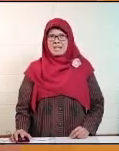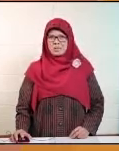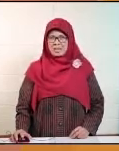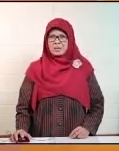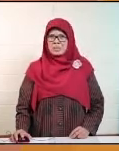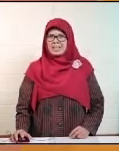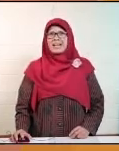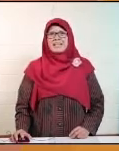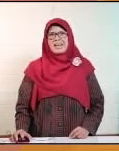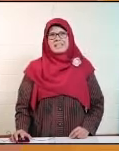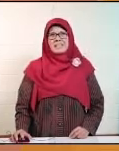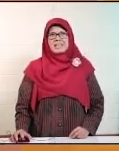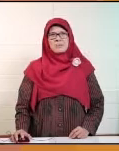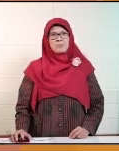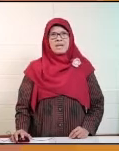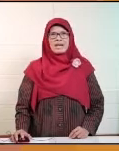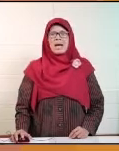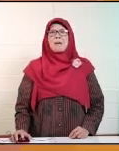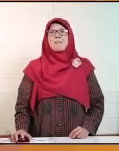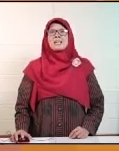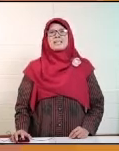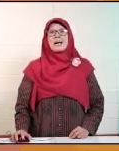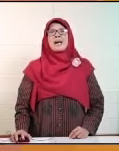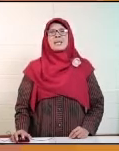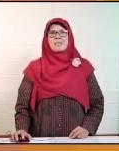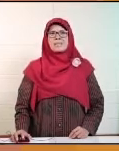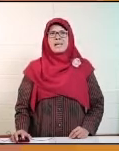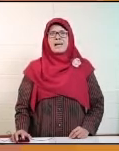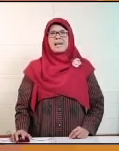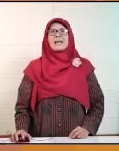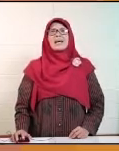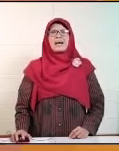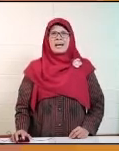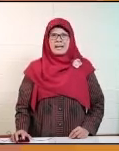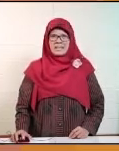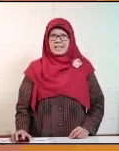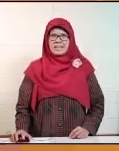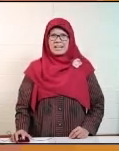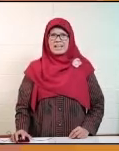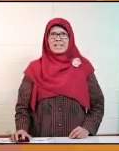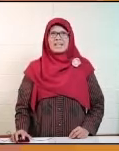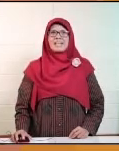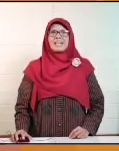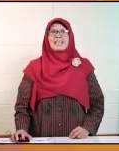19-21 tahun yang sering disebut dengan masa remaja akhir